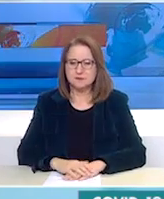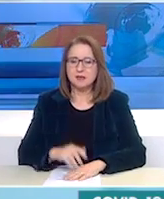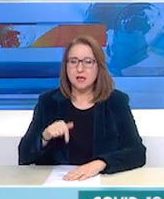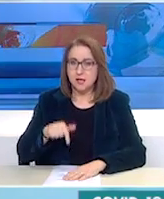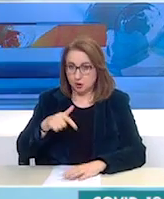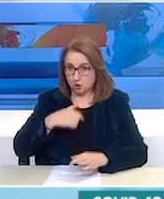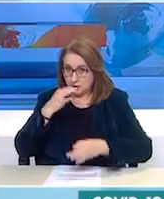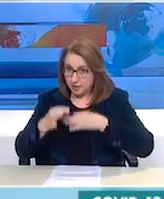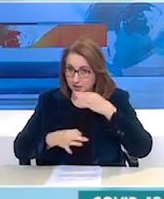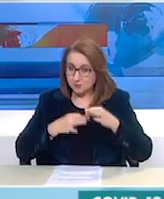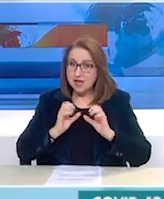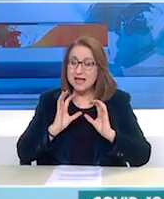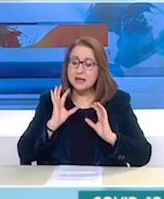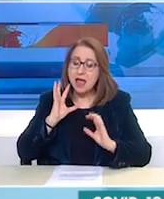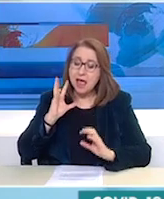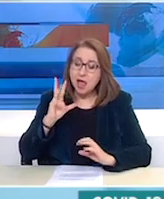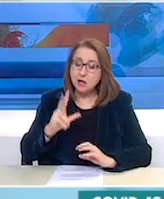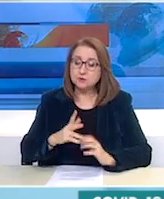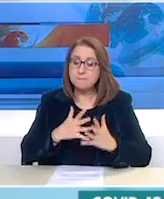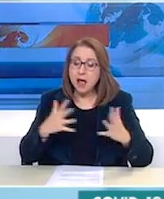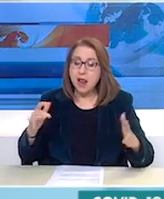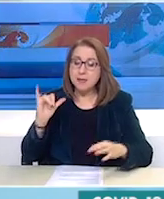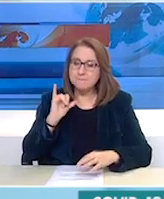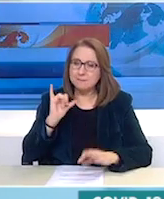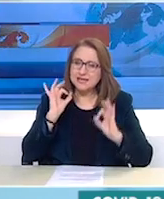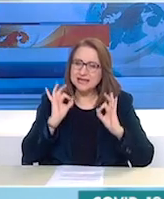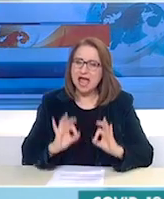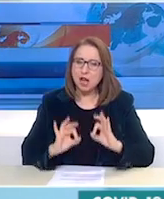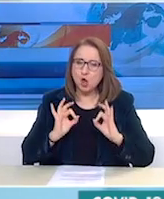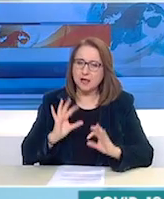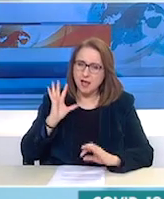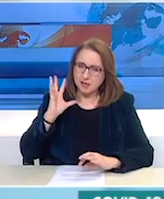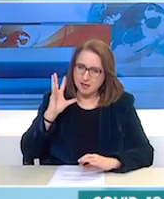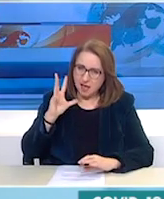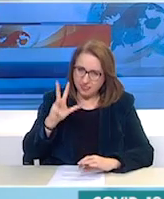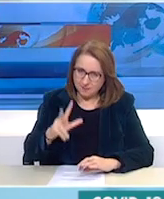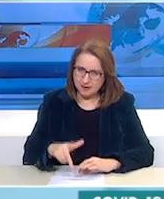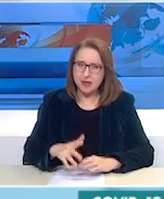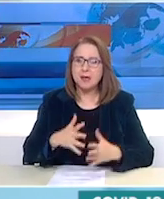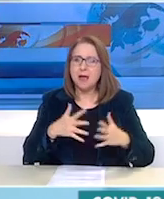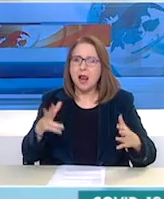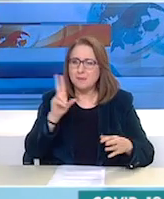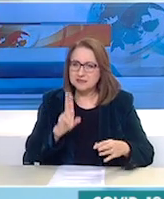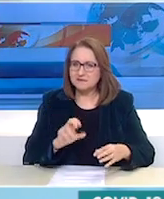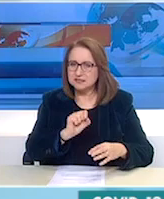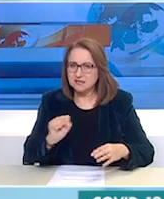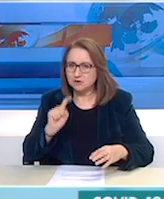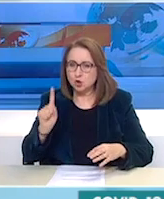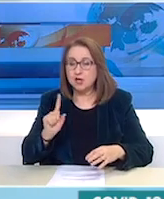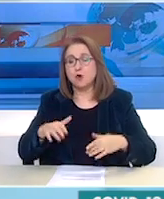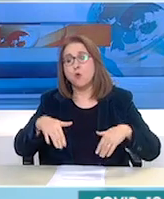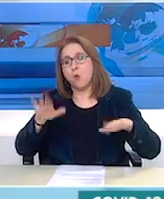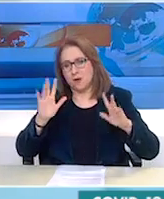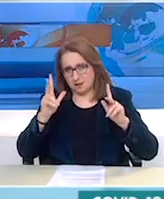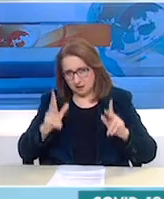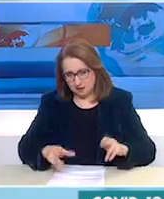διεξαχθεί κανονικά έως και τη Μεγάλη Πέμπτη και θα επανεκκινήσει τη Δευτέρα του Πάσχα. Κύριε καθηγητά, έχετε